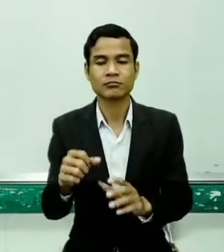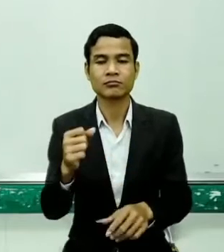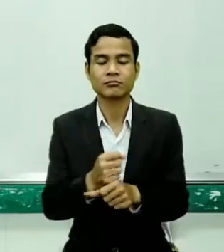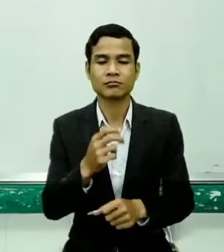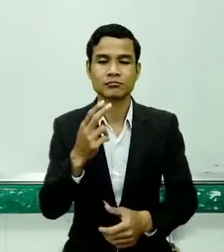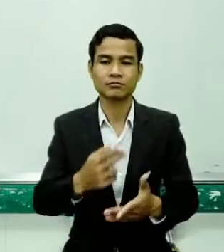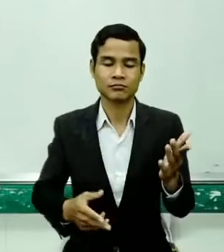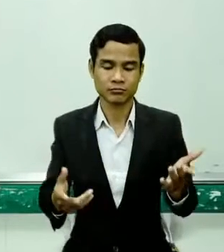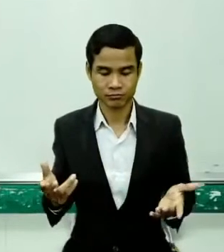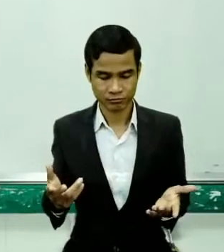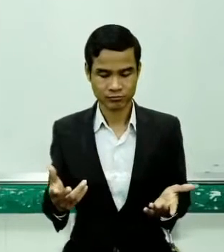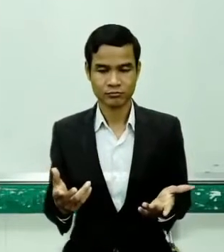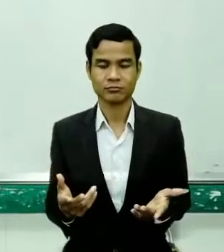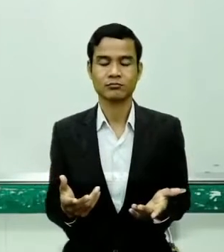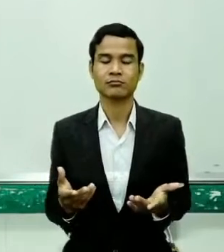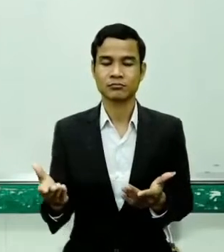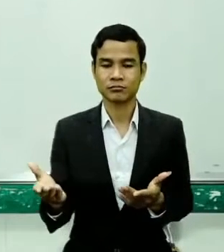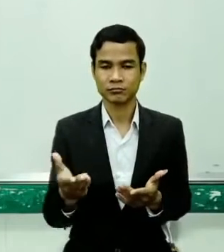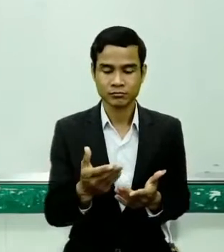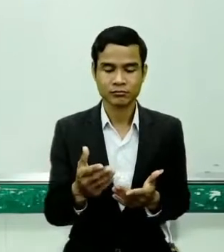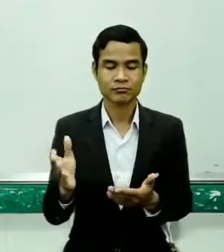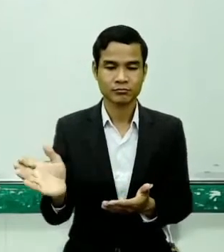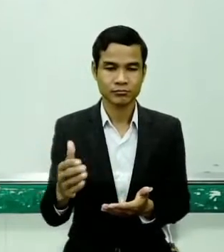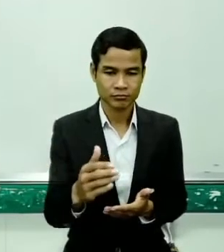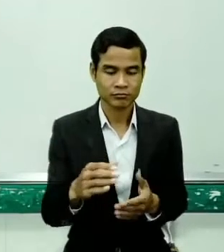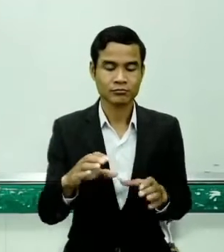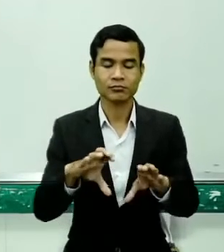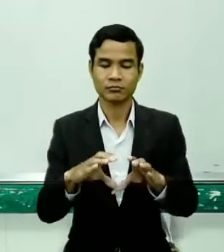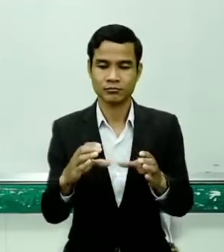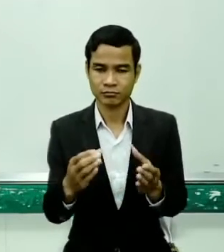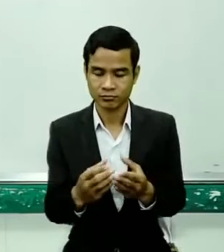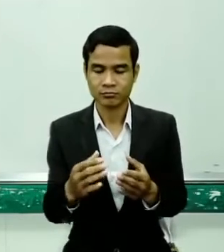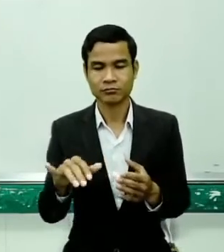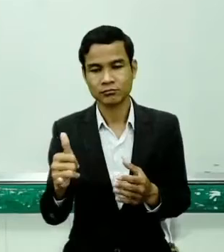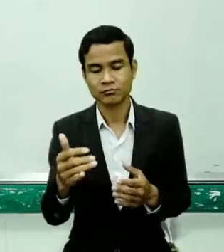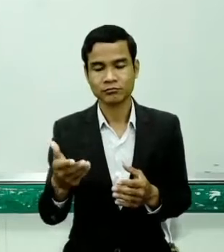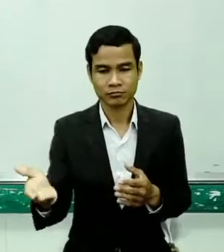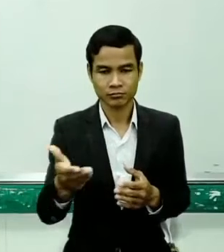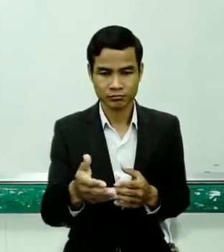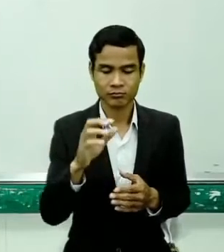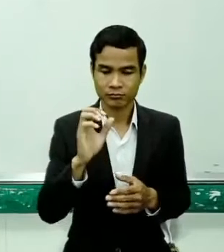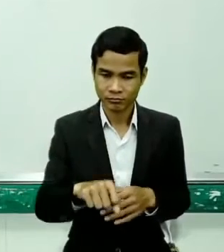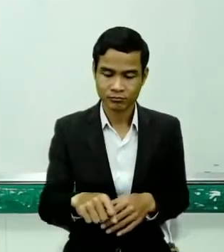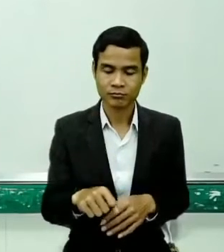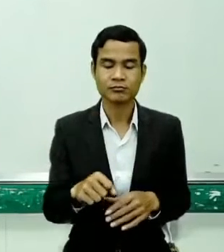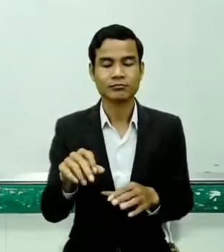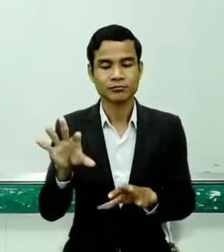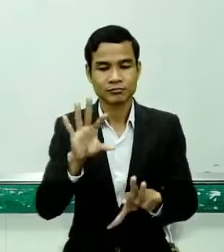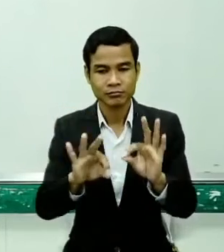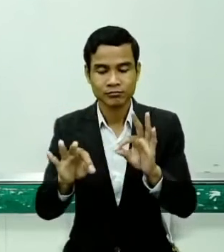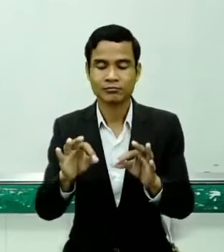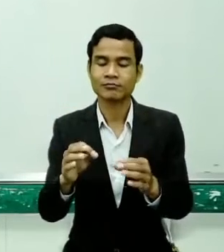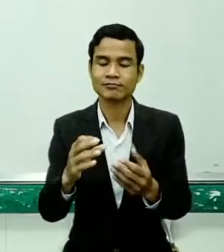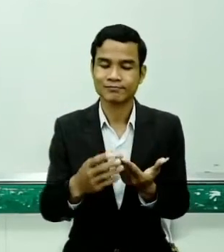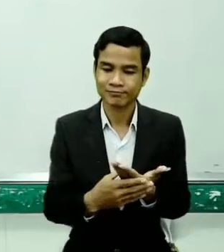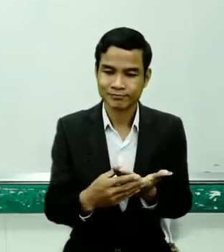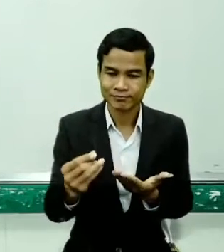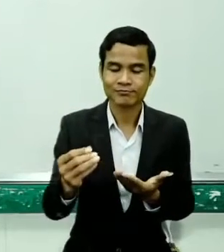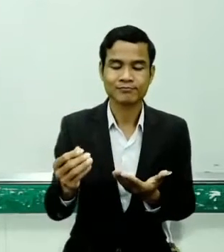vầy. Con tự bọc thân á. Rưu mùi có con tự rưu sạc chơ rưu